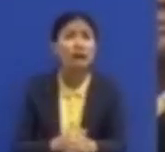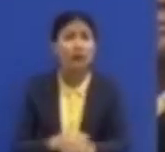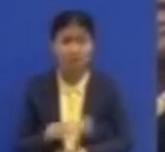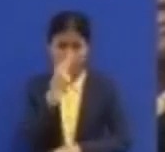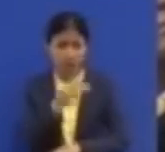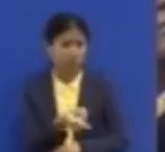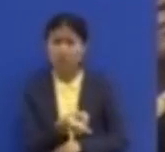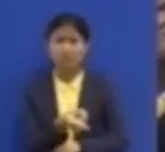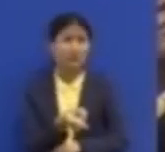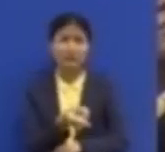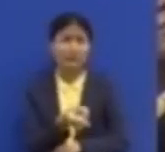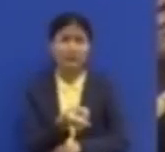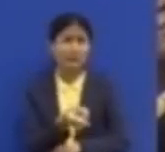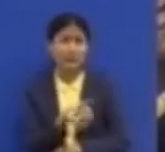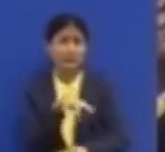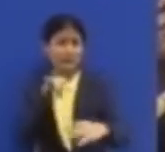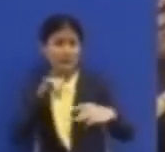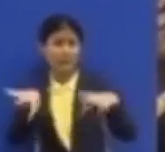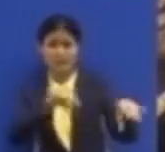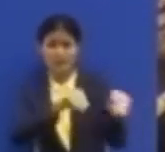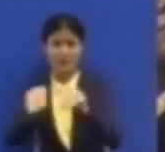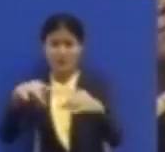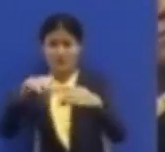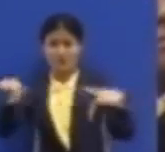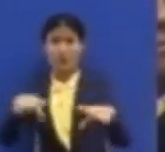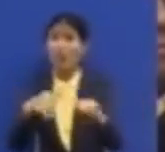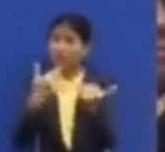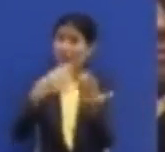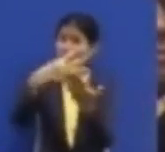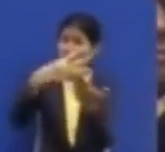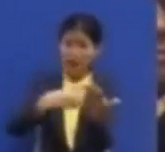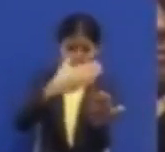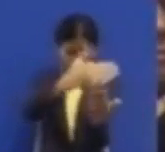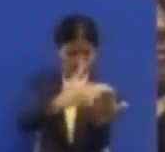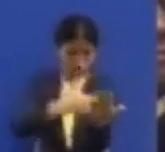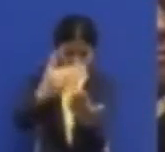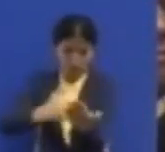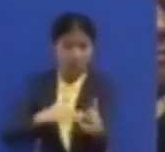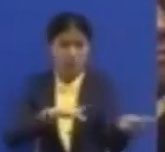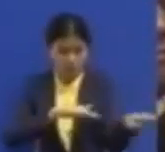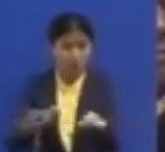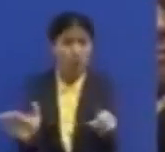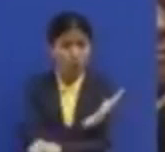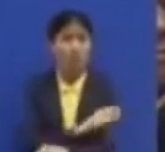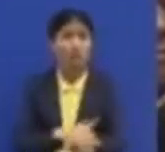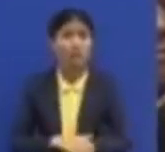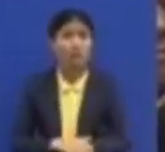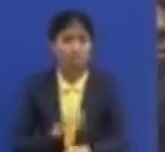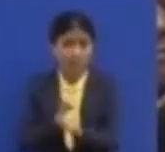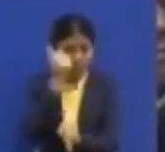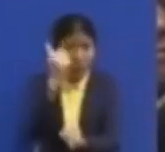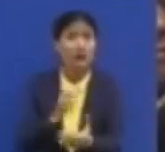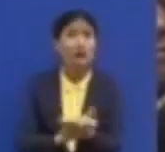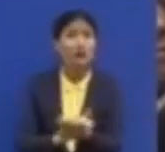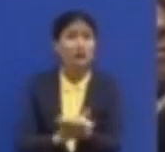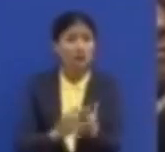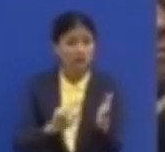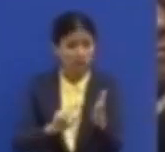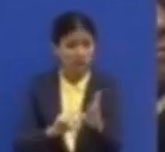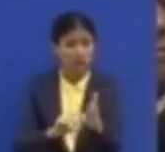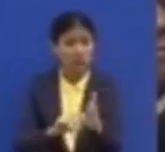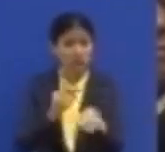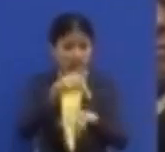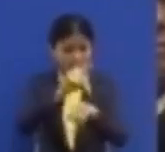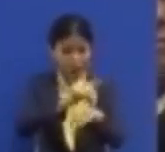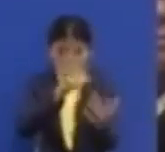ดอยู่แล้วแล้วความพร้อมความสามารถที่พวกเรามีเนี่ยมันพร้อมอยู่แล้วที่เลือกประธานได้วันนี้ถามว่าประชาชนทางบ้